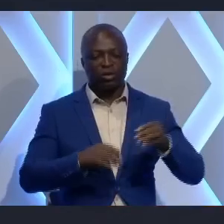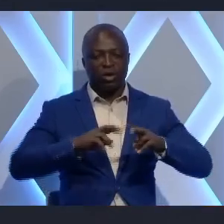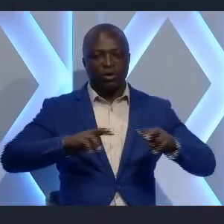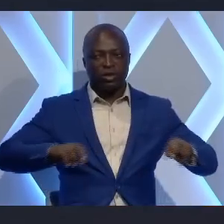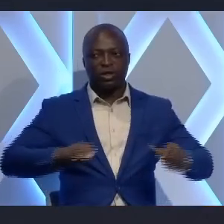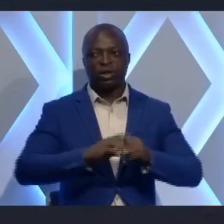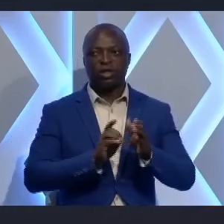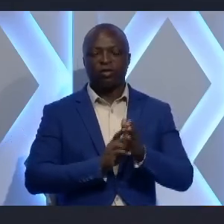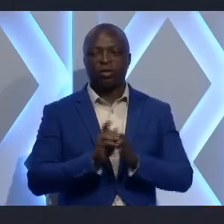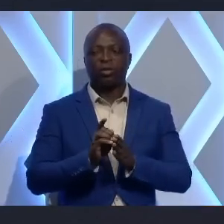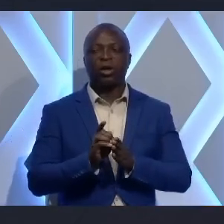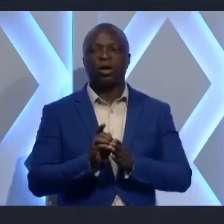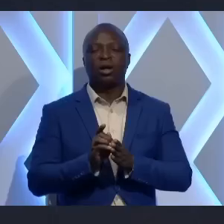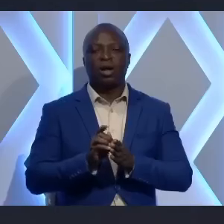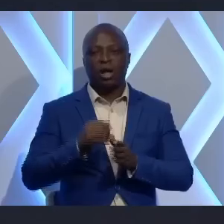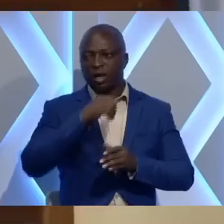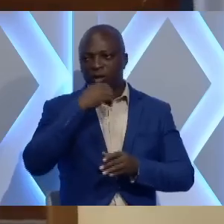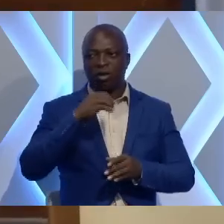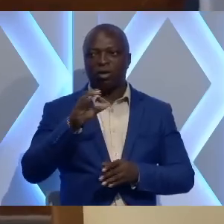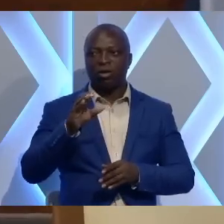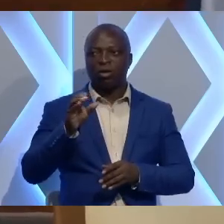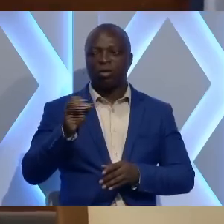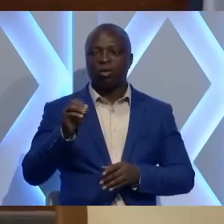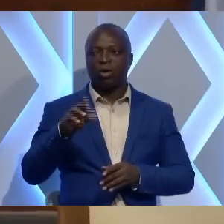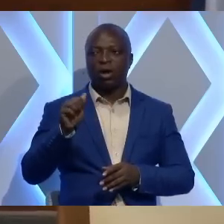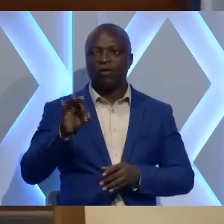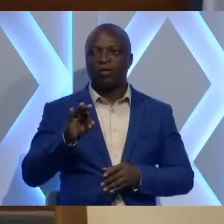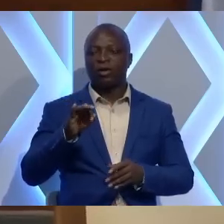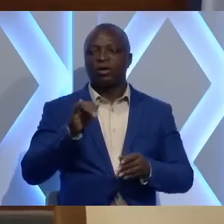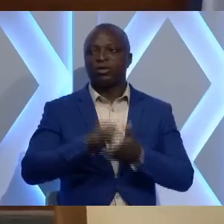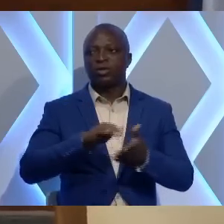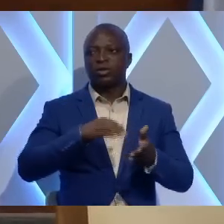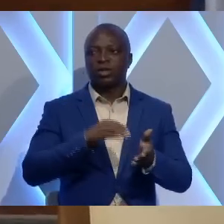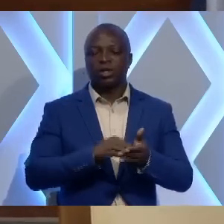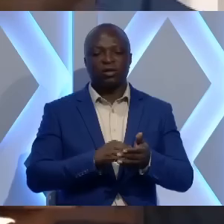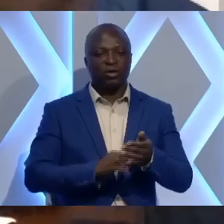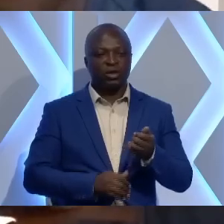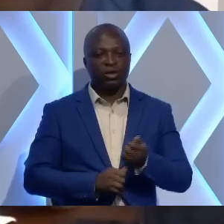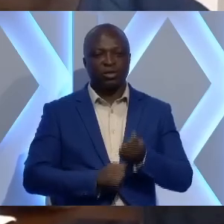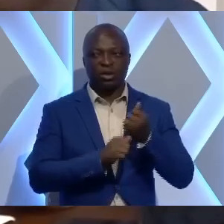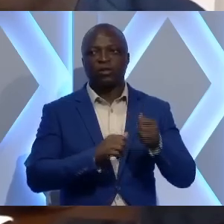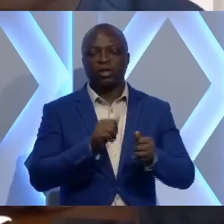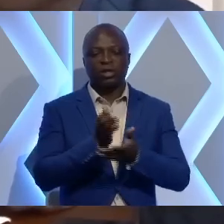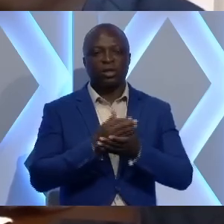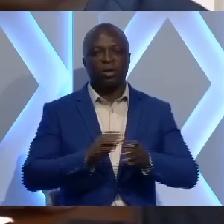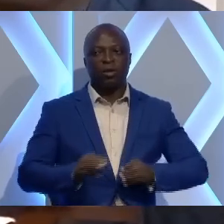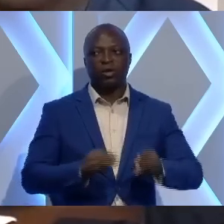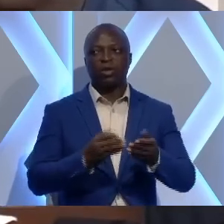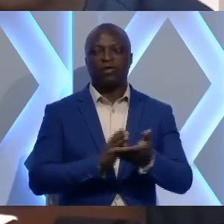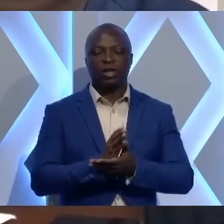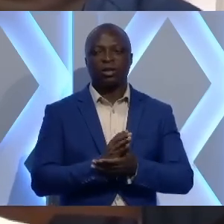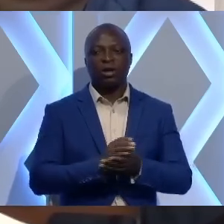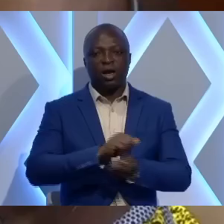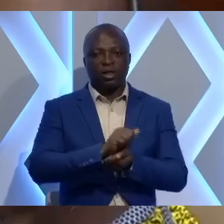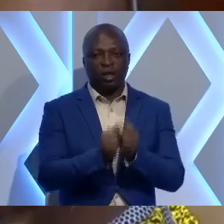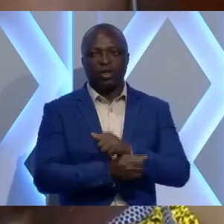et le développement agricole CORAF. Ce centre va contribuer à développer des méthodes efficaces adaptées pour mieux